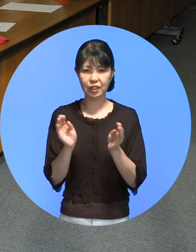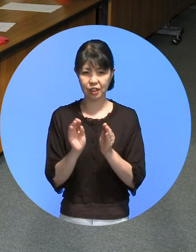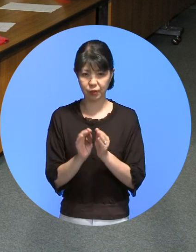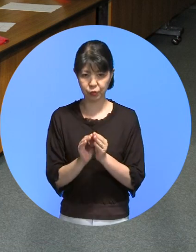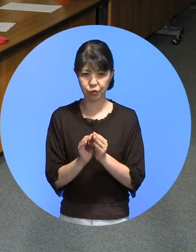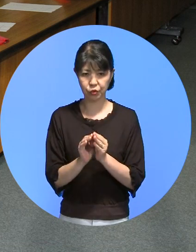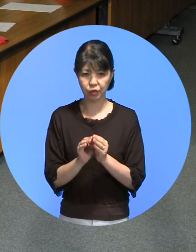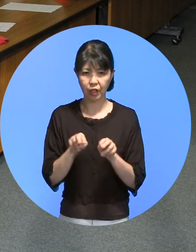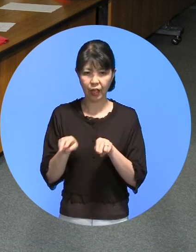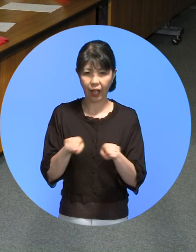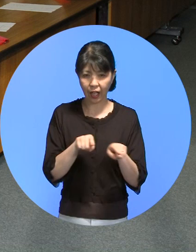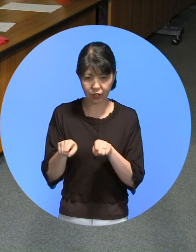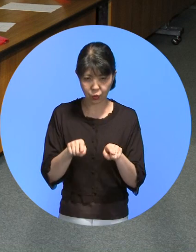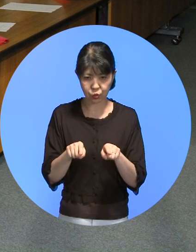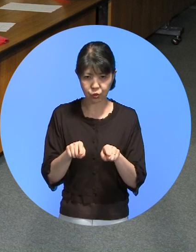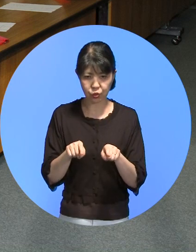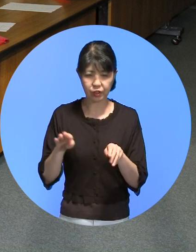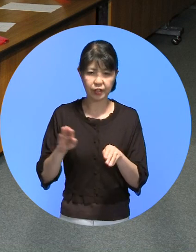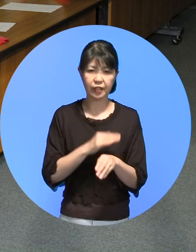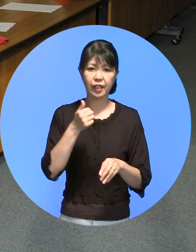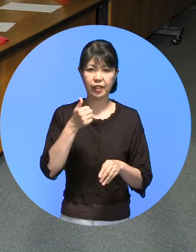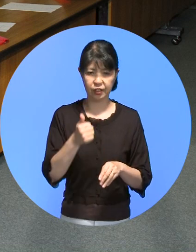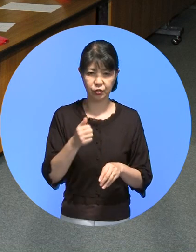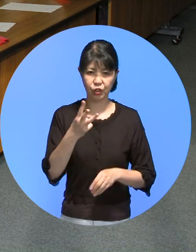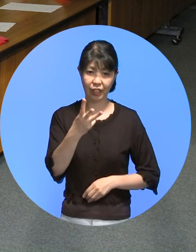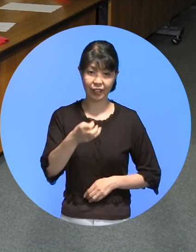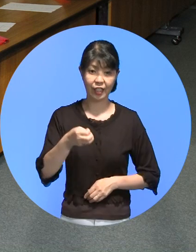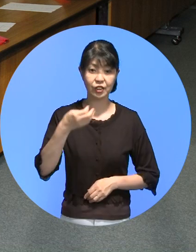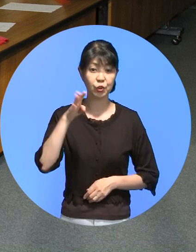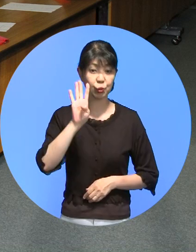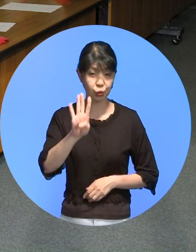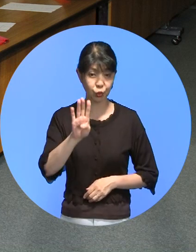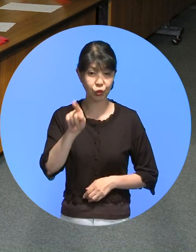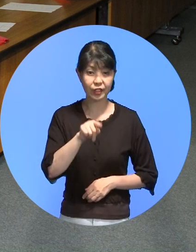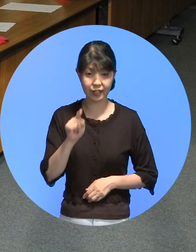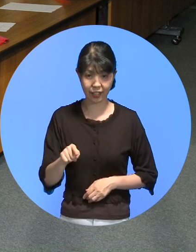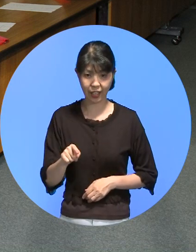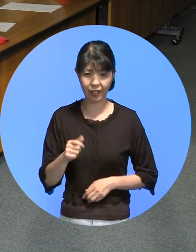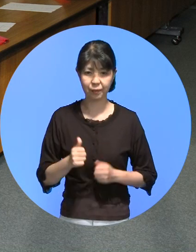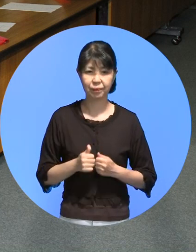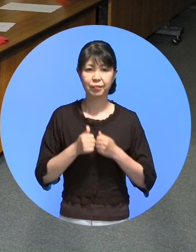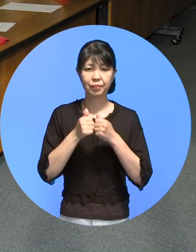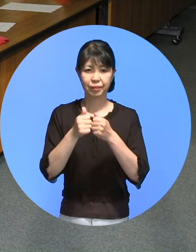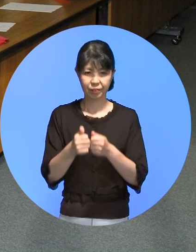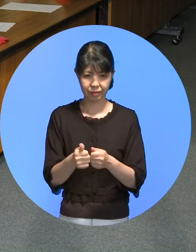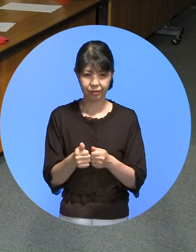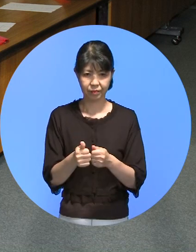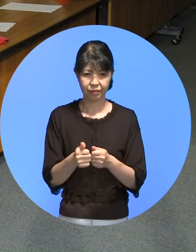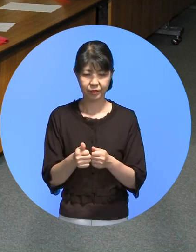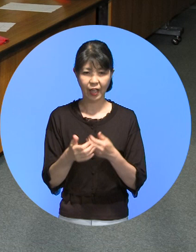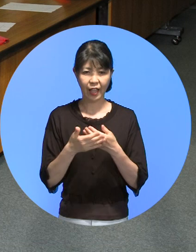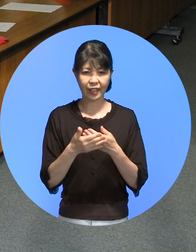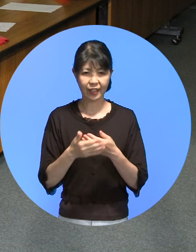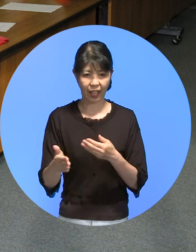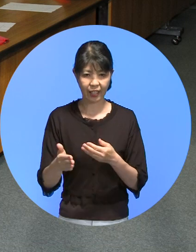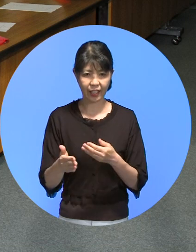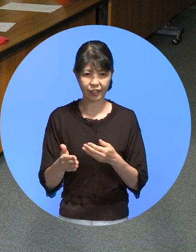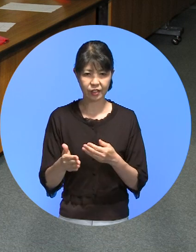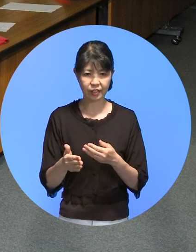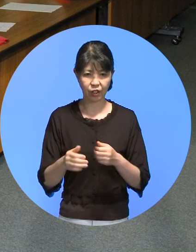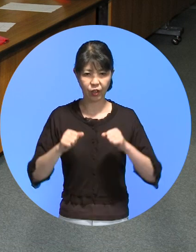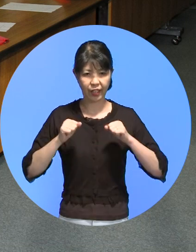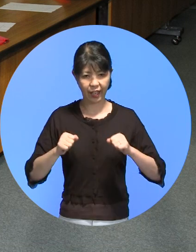学童軟式野球大会マクドナルドトーナメントに出場する山田西リトルウルフの棚原徹監督